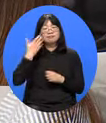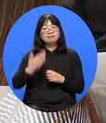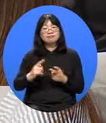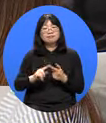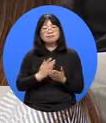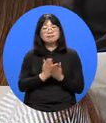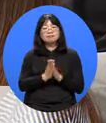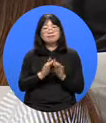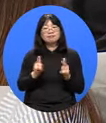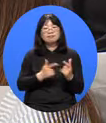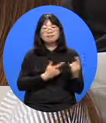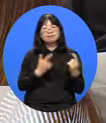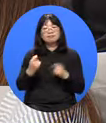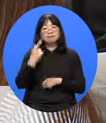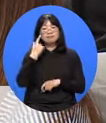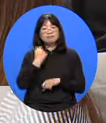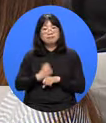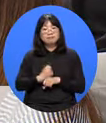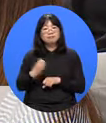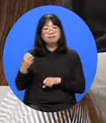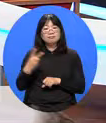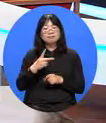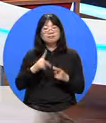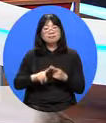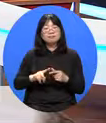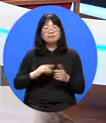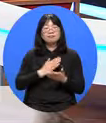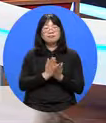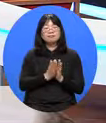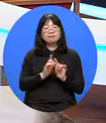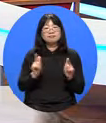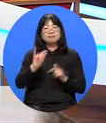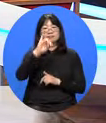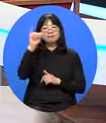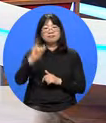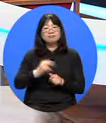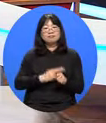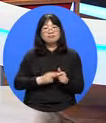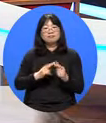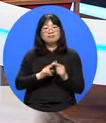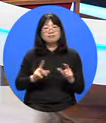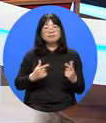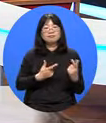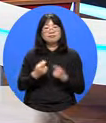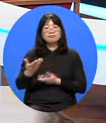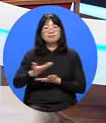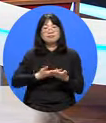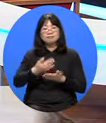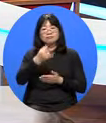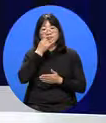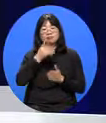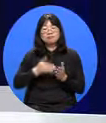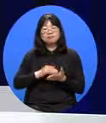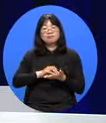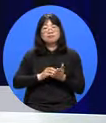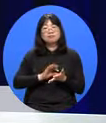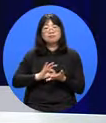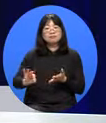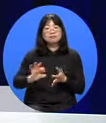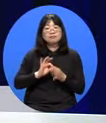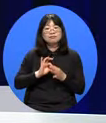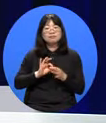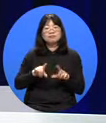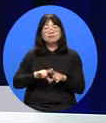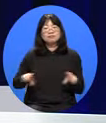것들을 저희가 같이 연구하고 그거를 여러 전국 선생님들과 공유를 하고 요거를 이렇게 적용을 해보고